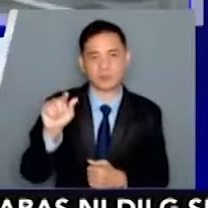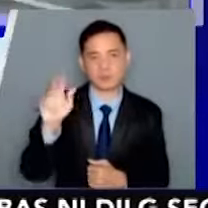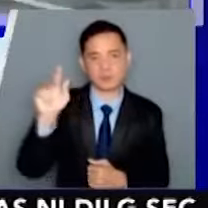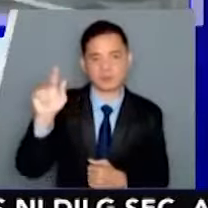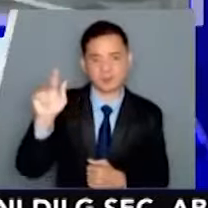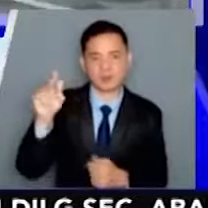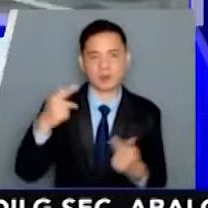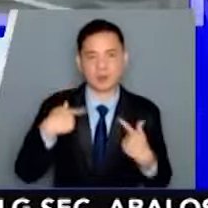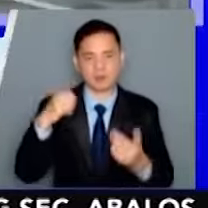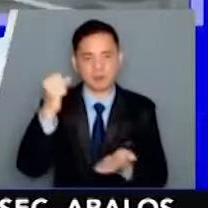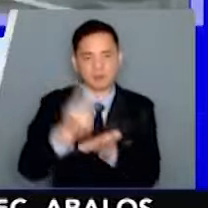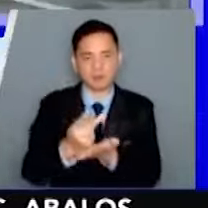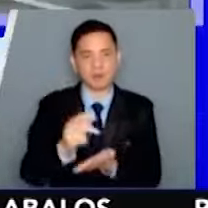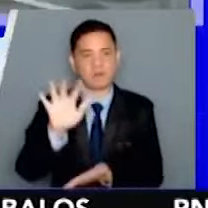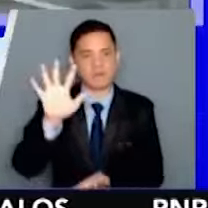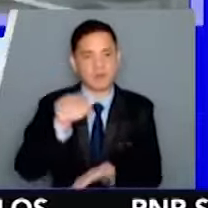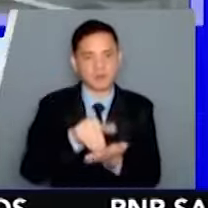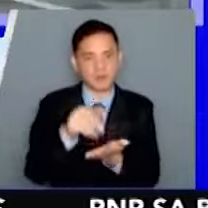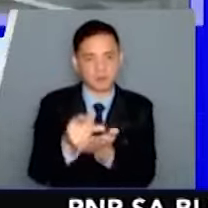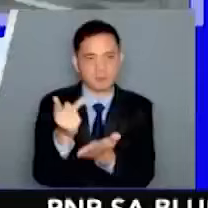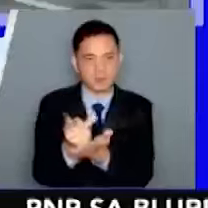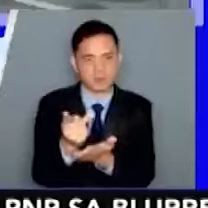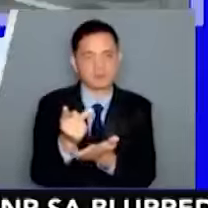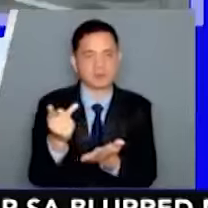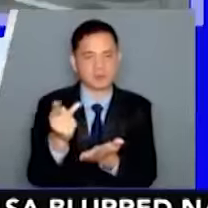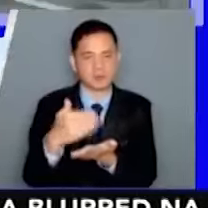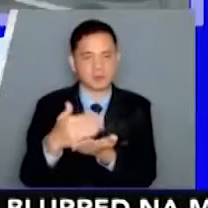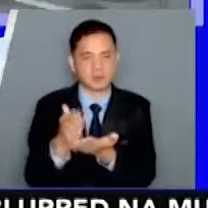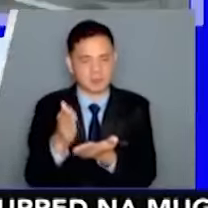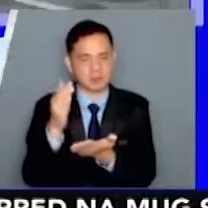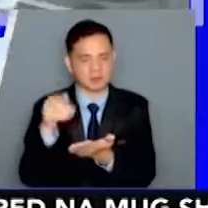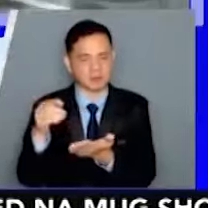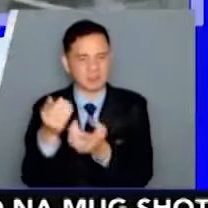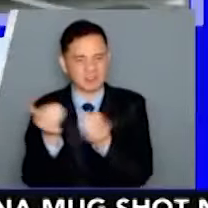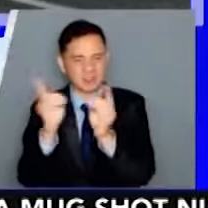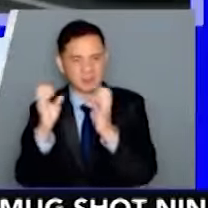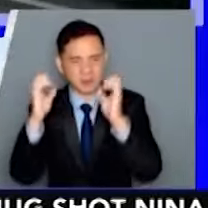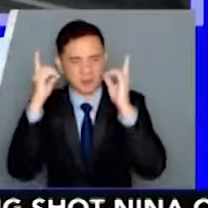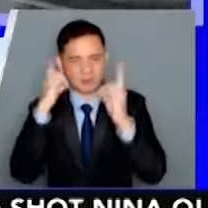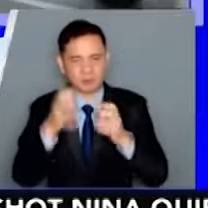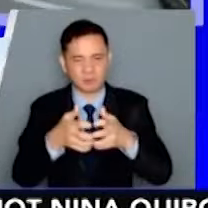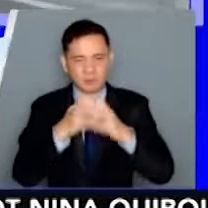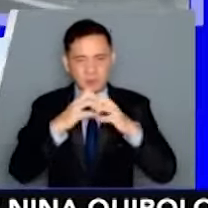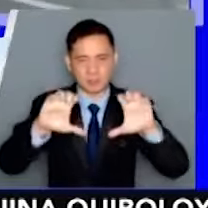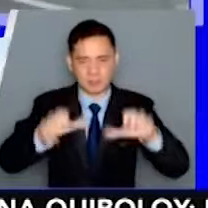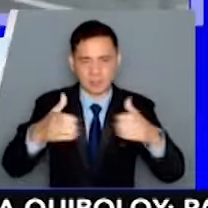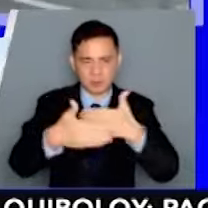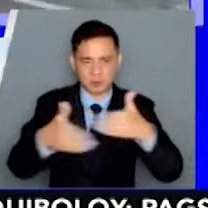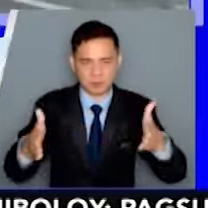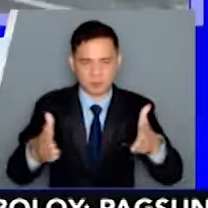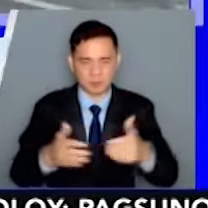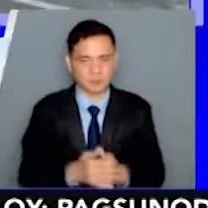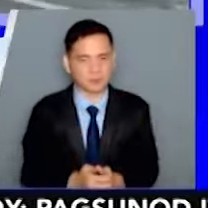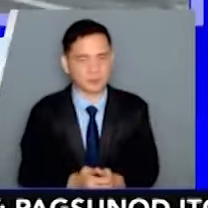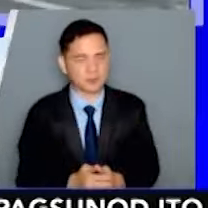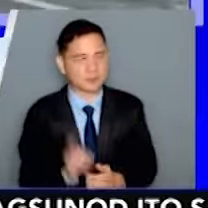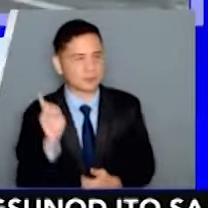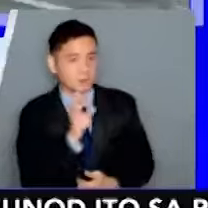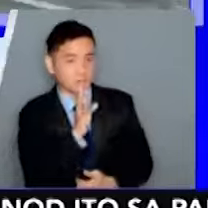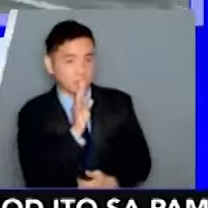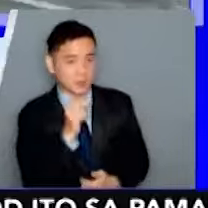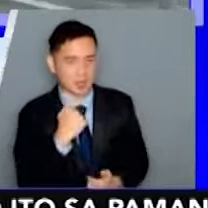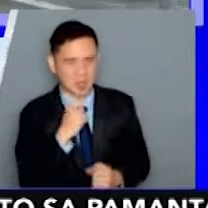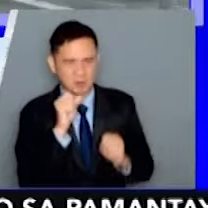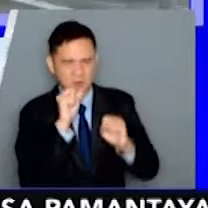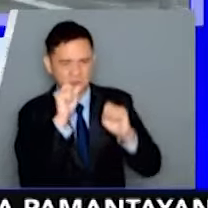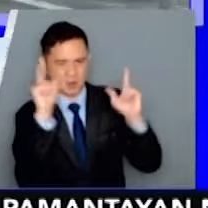budget sa Department of Education para sa pagpapatayo ng classroom. Nagulat ako kasi merong mga lumapit na